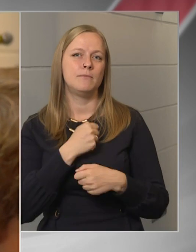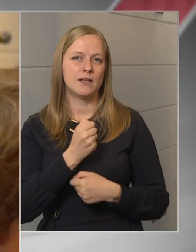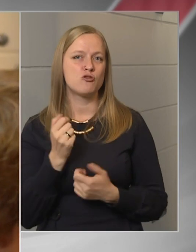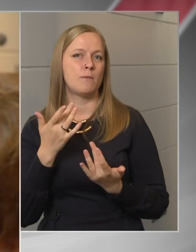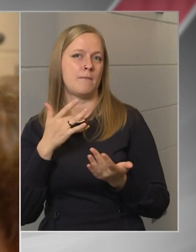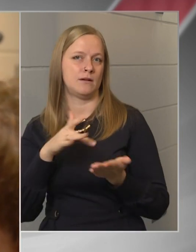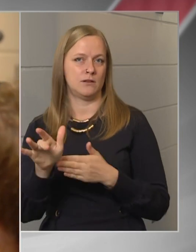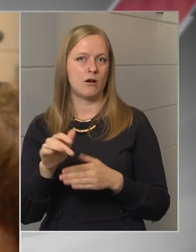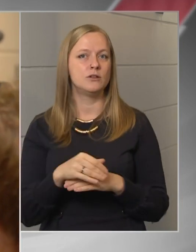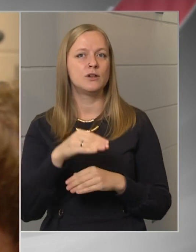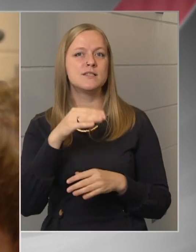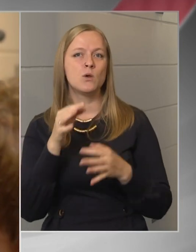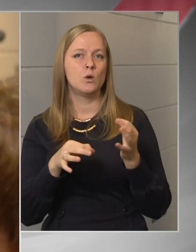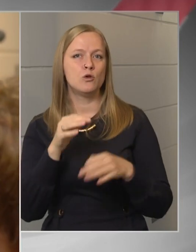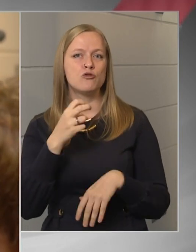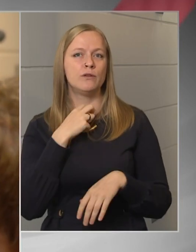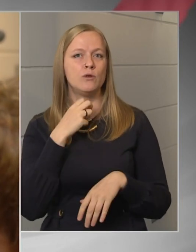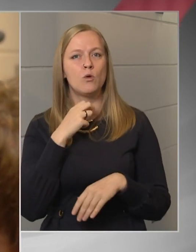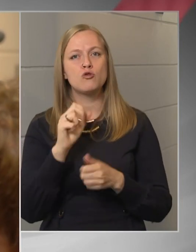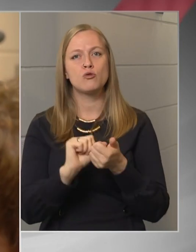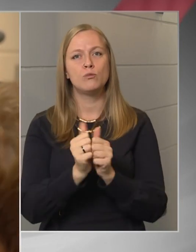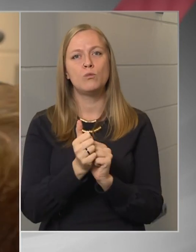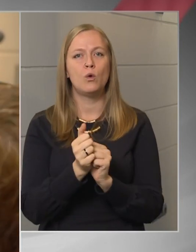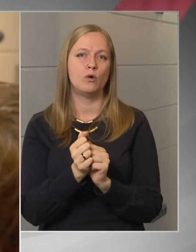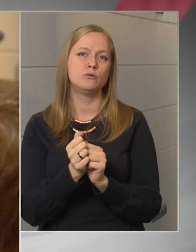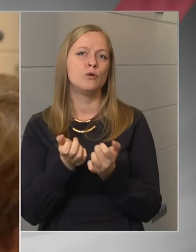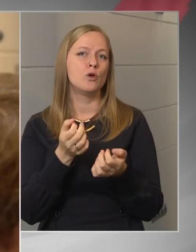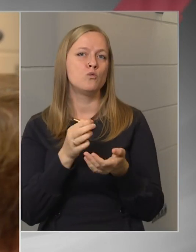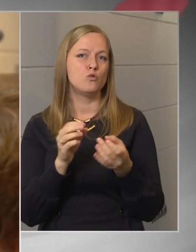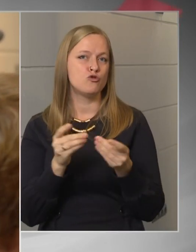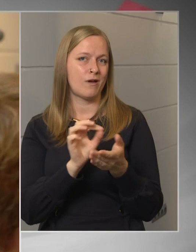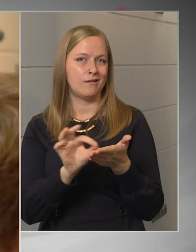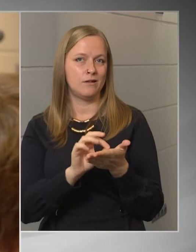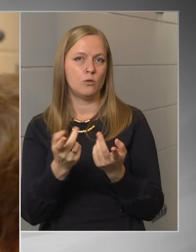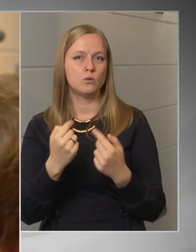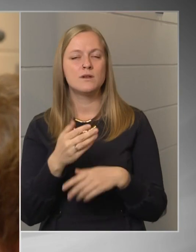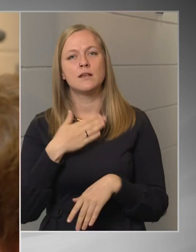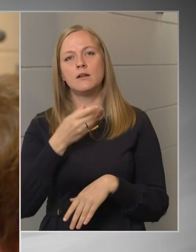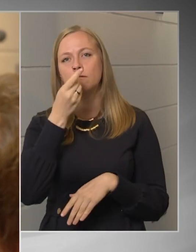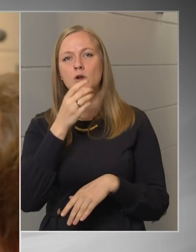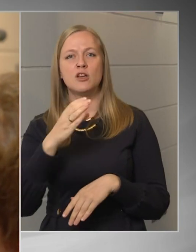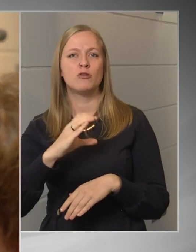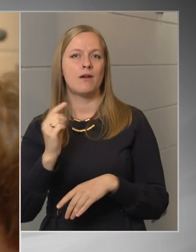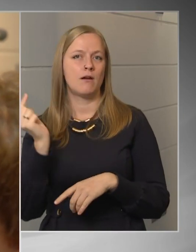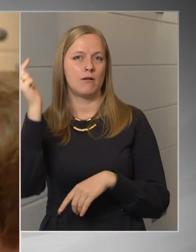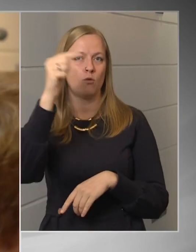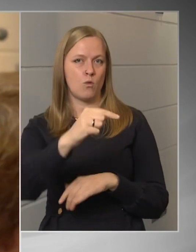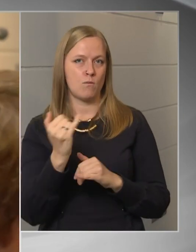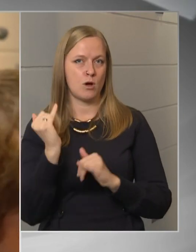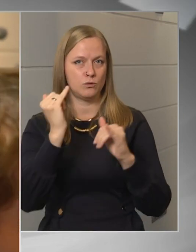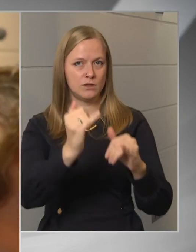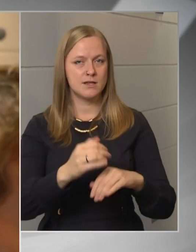a vízumot Szőlősi György sportújsegírótól, aki Csikágóba szeretett volna utazni. Ő a magyar nemzet főszerkesztője.